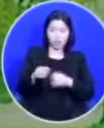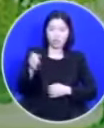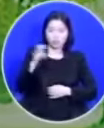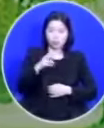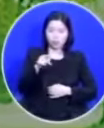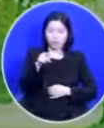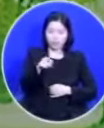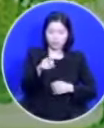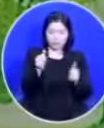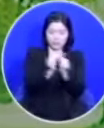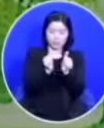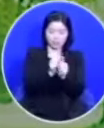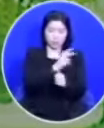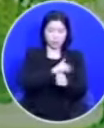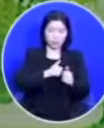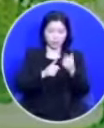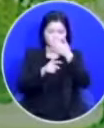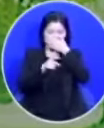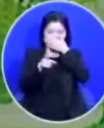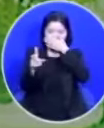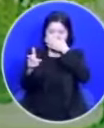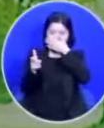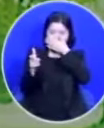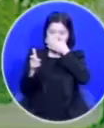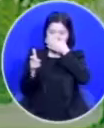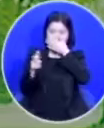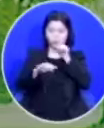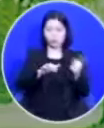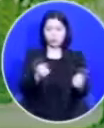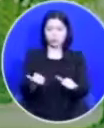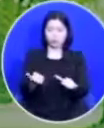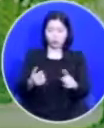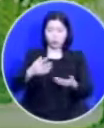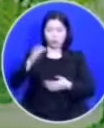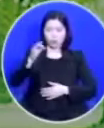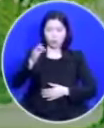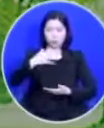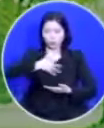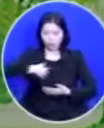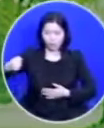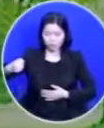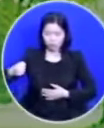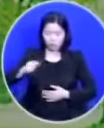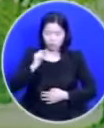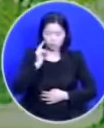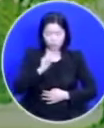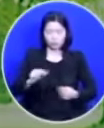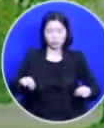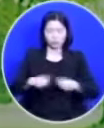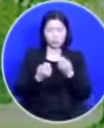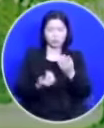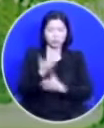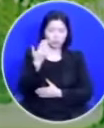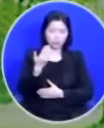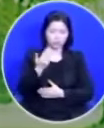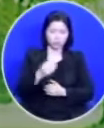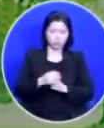짤을 그 자리에서 총을 쏘아 죽이고 그리고는 그 돈을 뺏어 가는 뜩 찍한 사고가 일어났어요